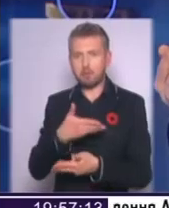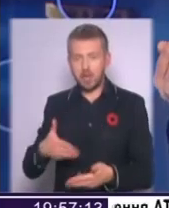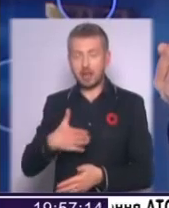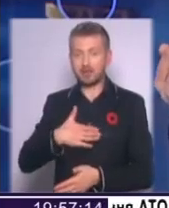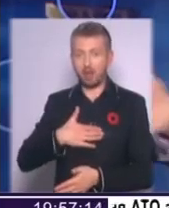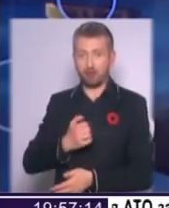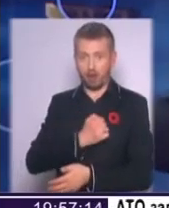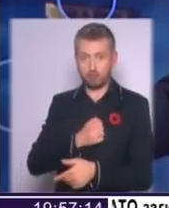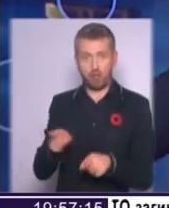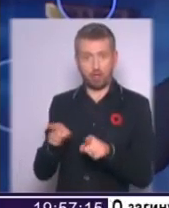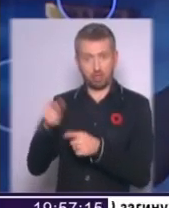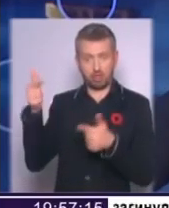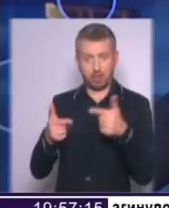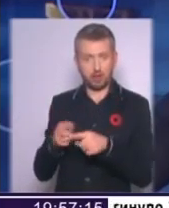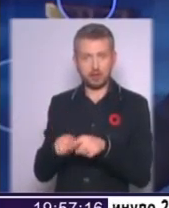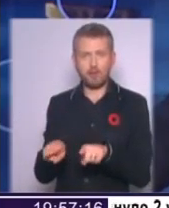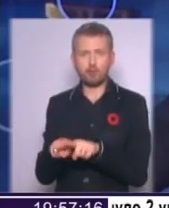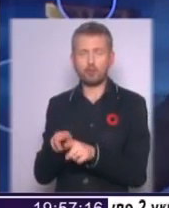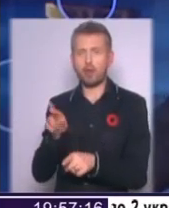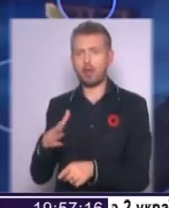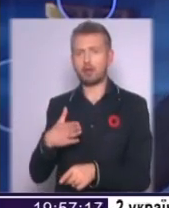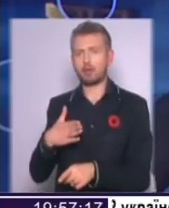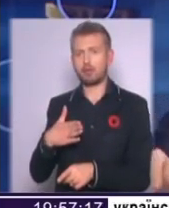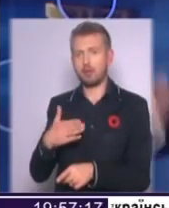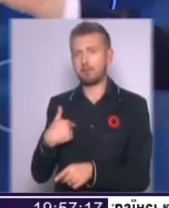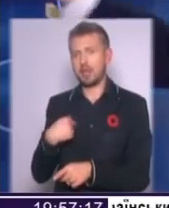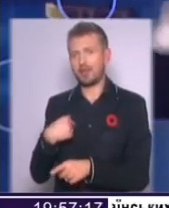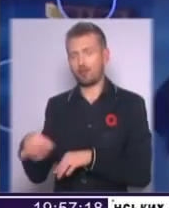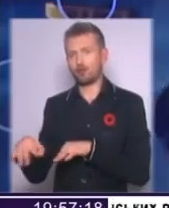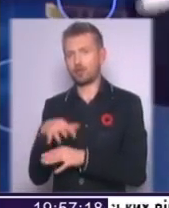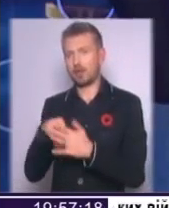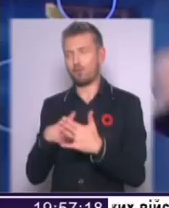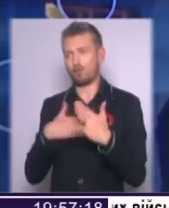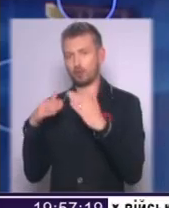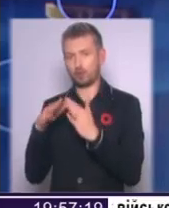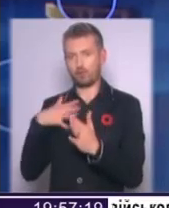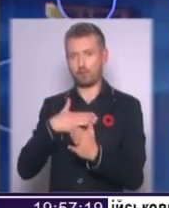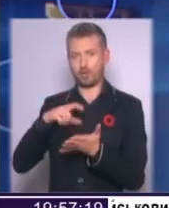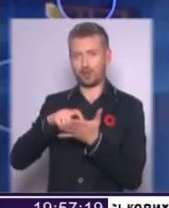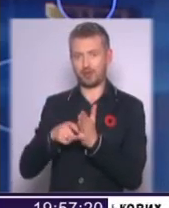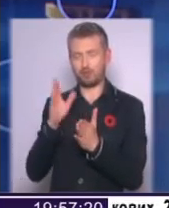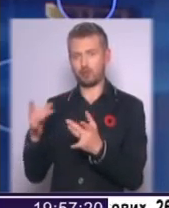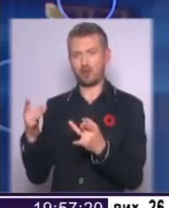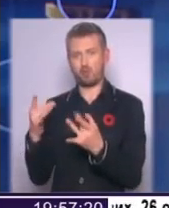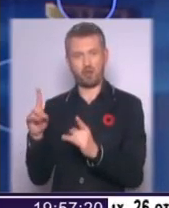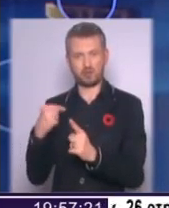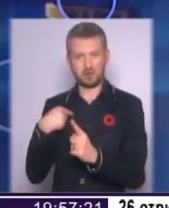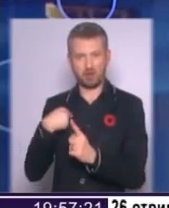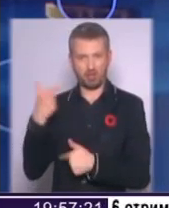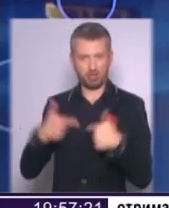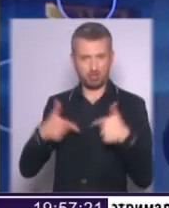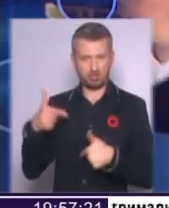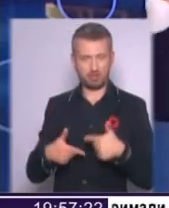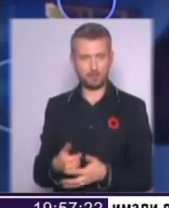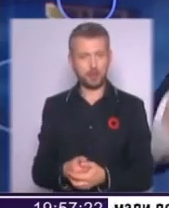є. Ну це, знаєте, все одно, як мені дружина в моєму там будинку, да, в квартирі буде розповідати, що я там такі, якісь ти не такі. Дружину, да,